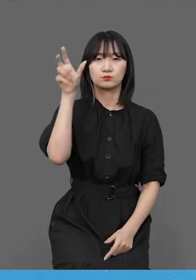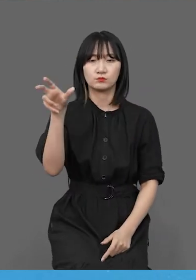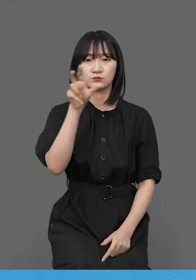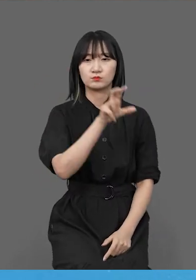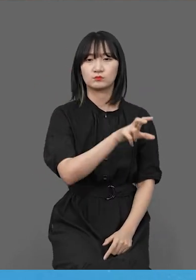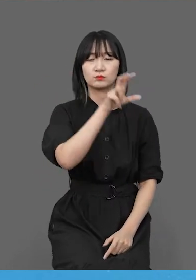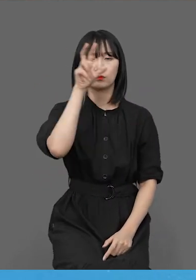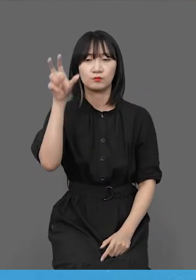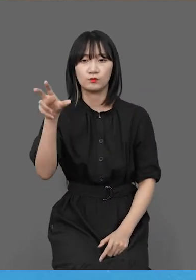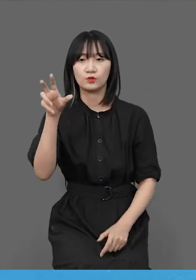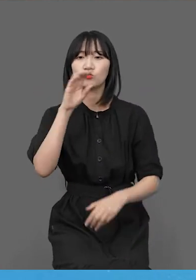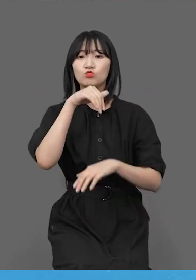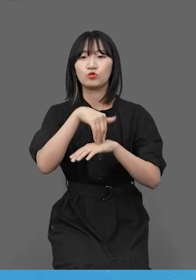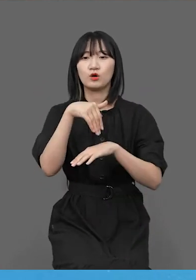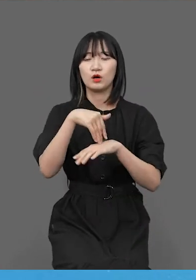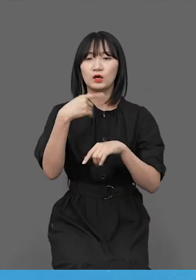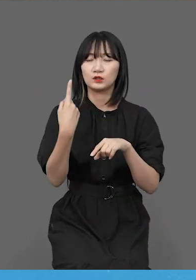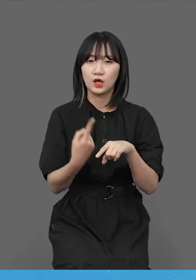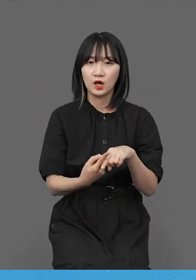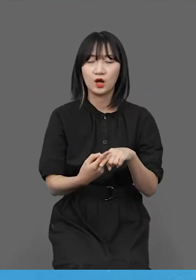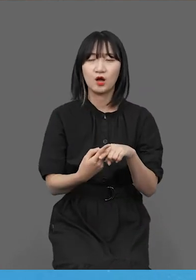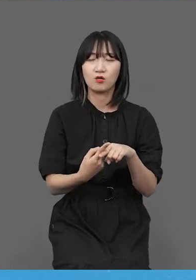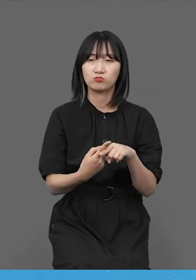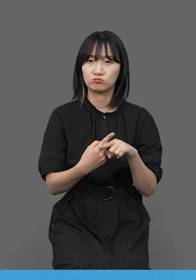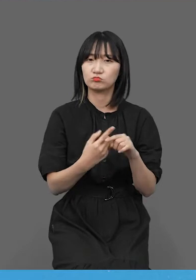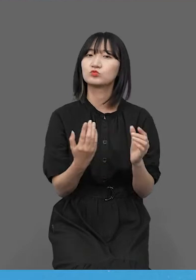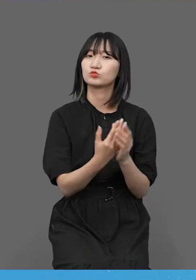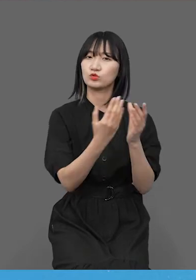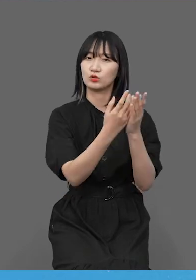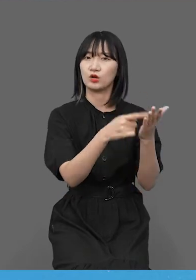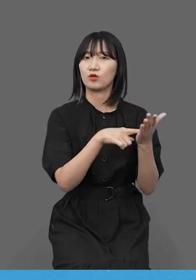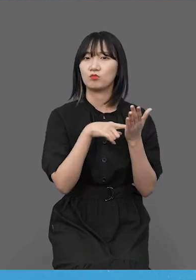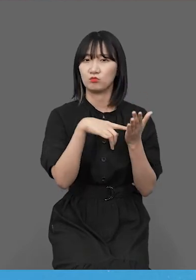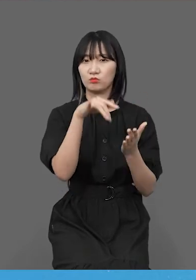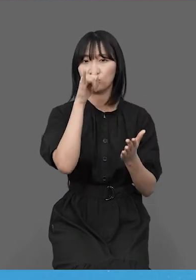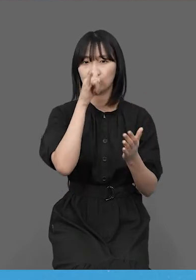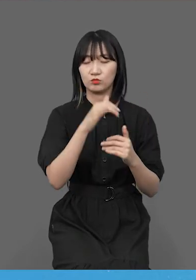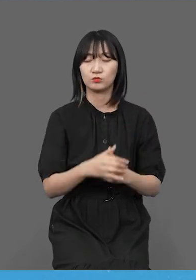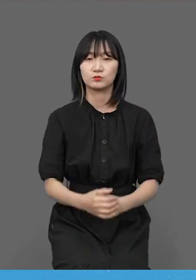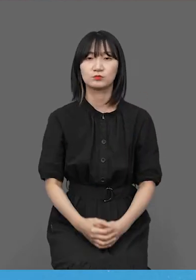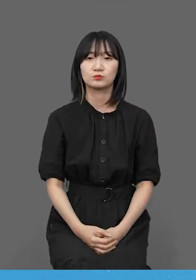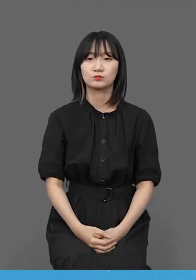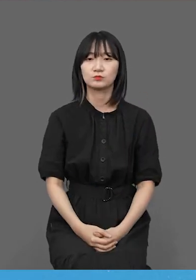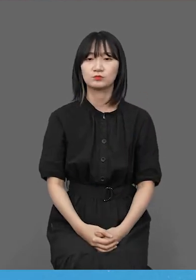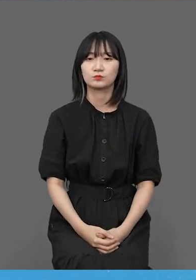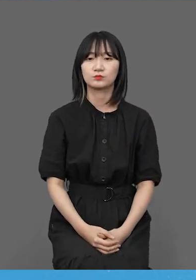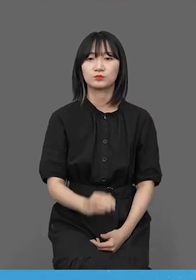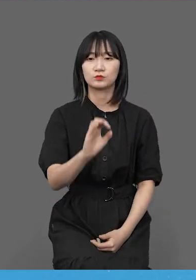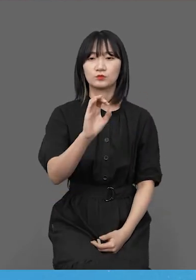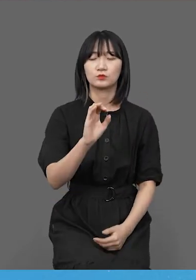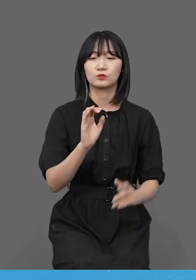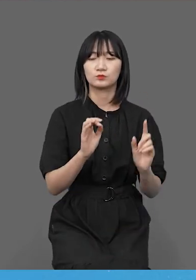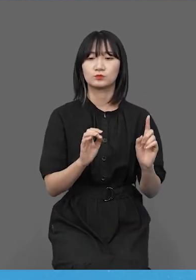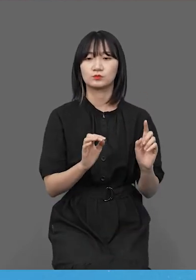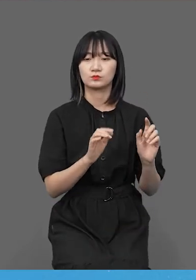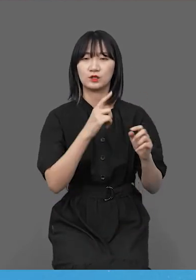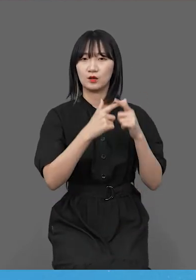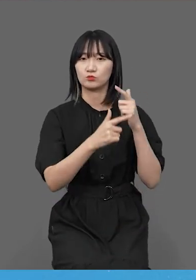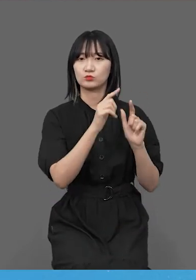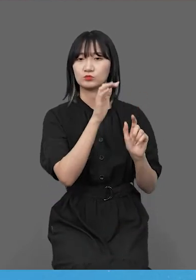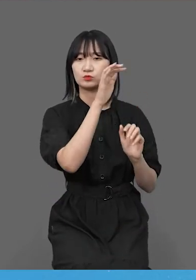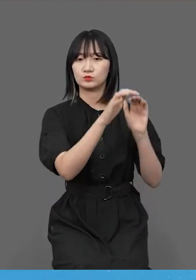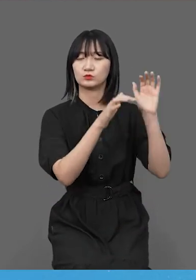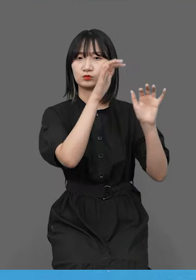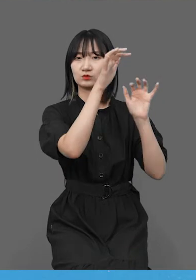훈련을 하다가 진화했다고 그렇게 나오거든요. 그래서 저 포리스트 클라이머가